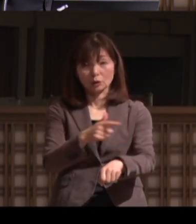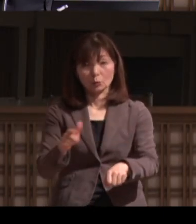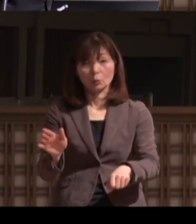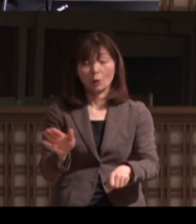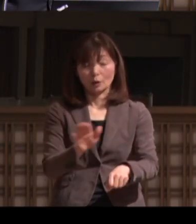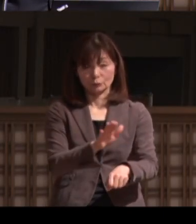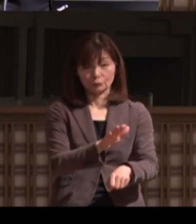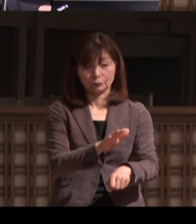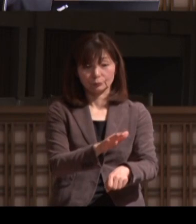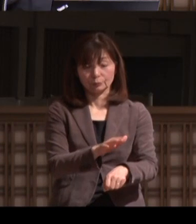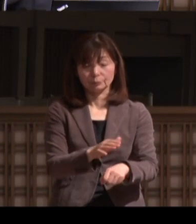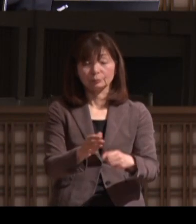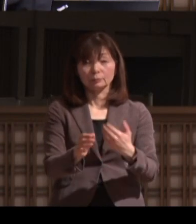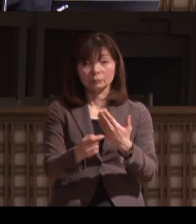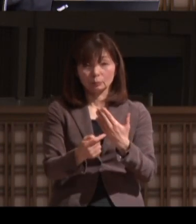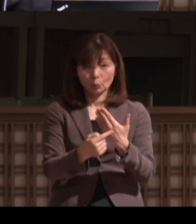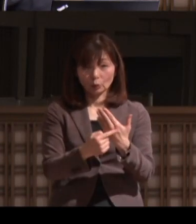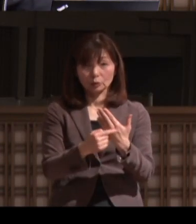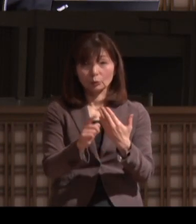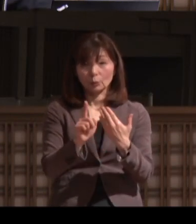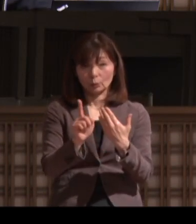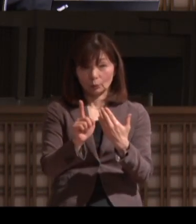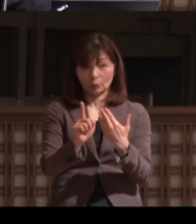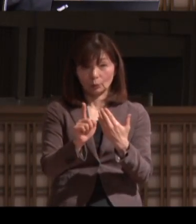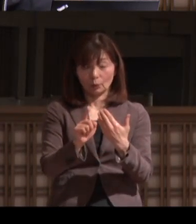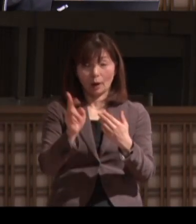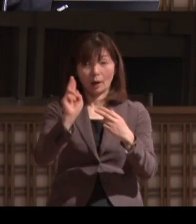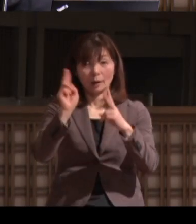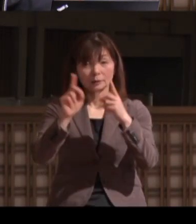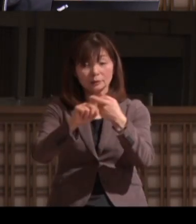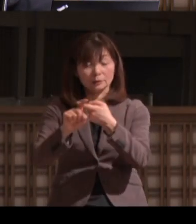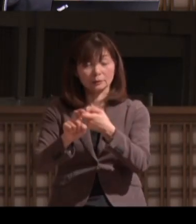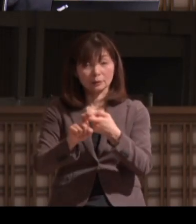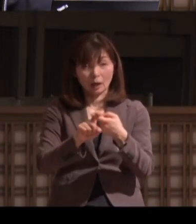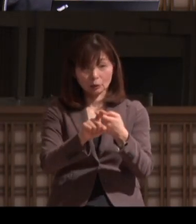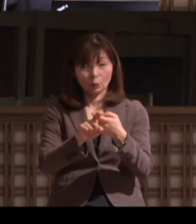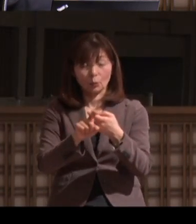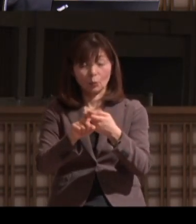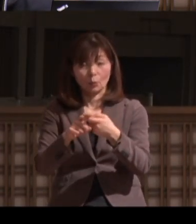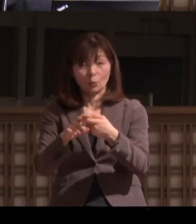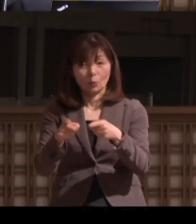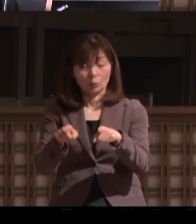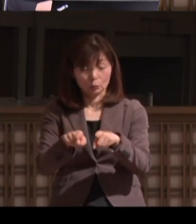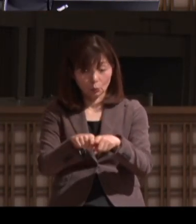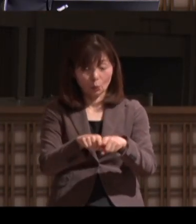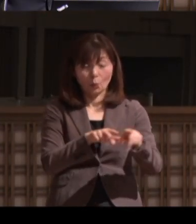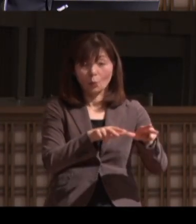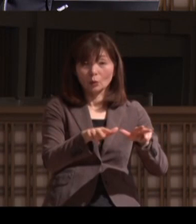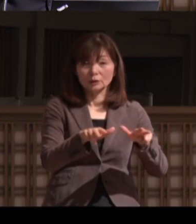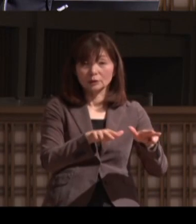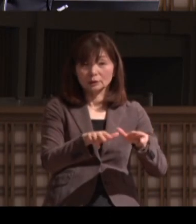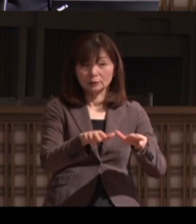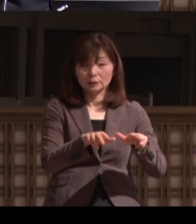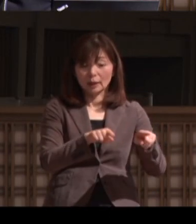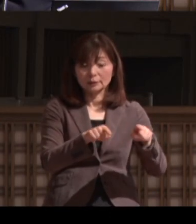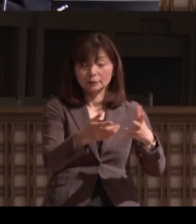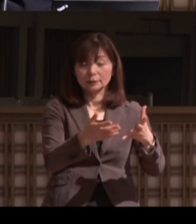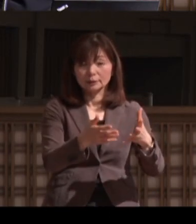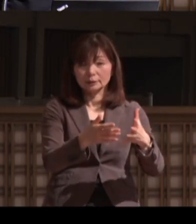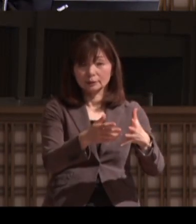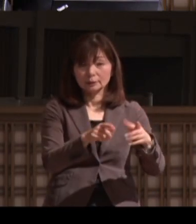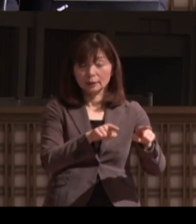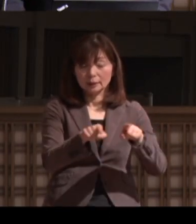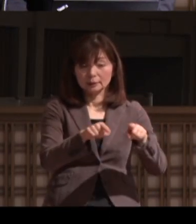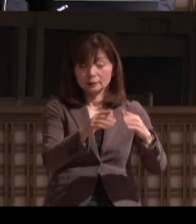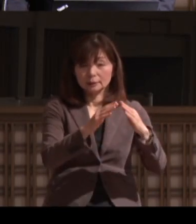えポイントはこの社協さんとま自治会こういうところがまコアになって